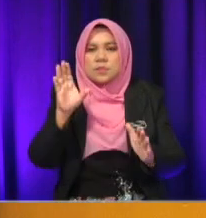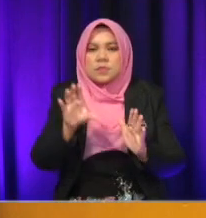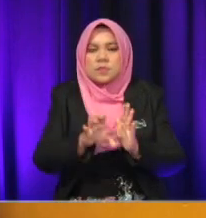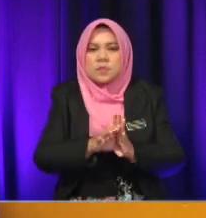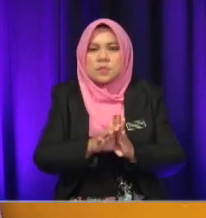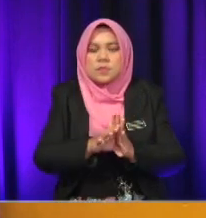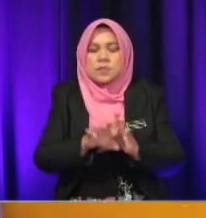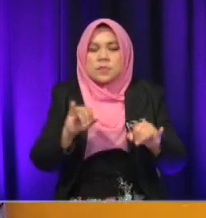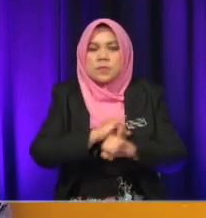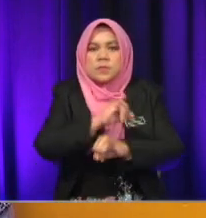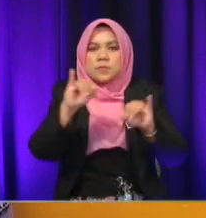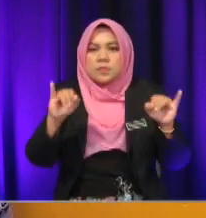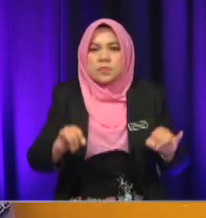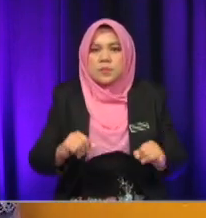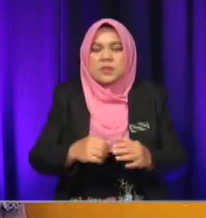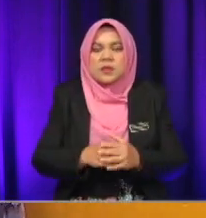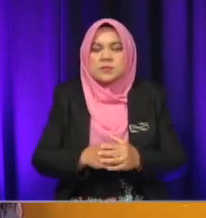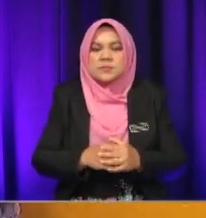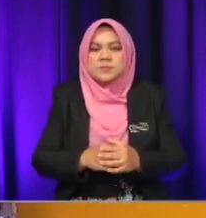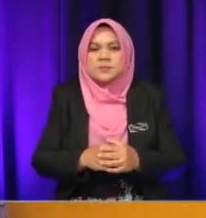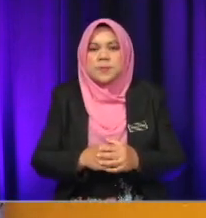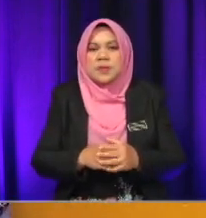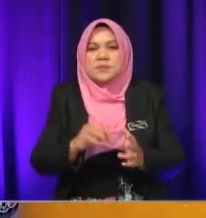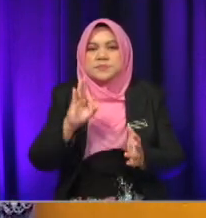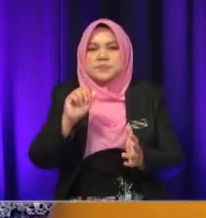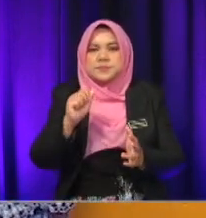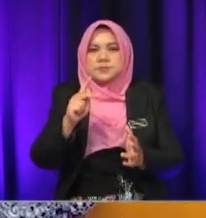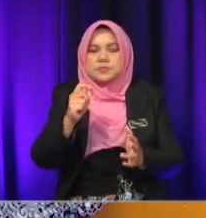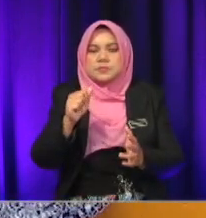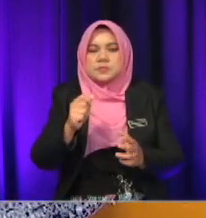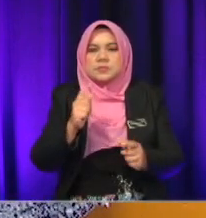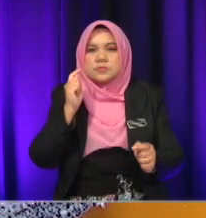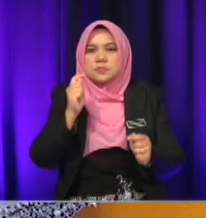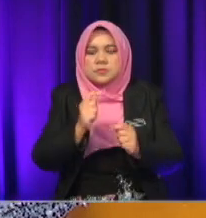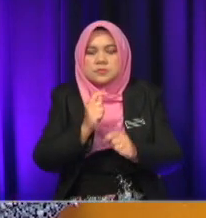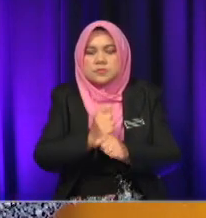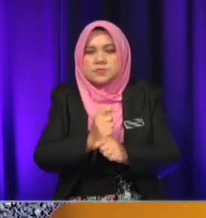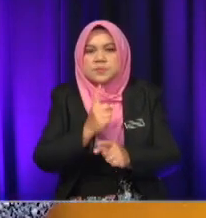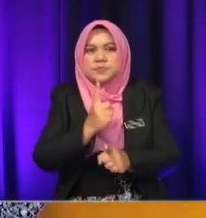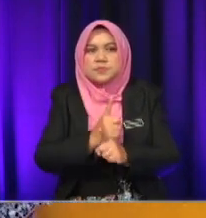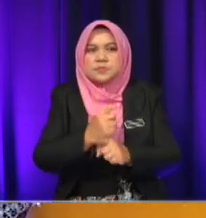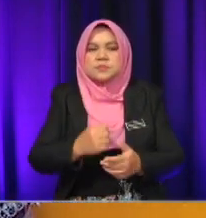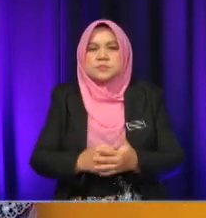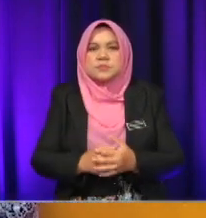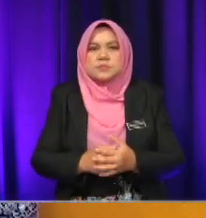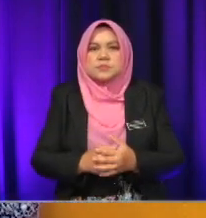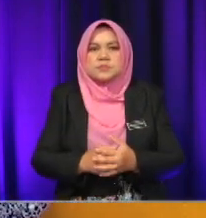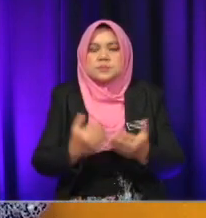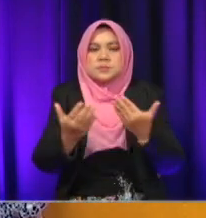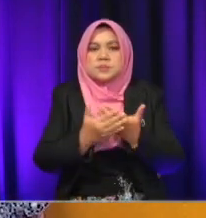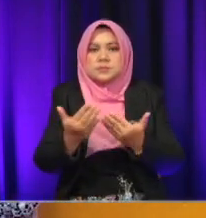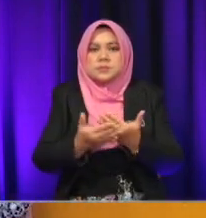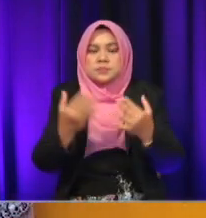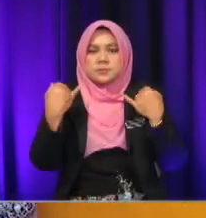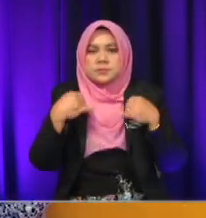pula yang jelas, fakta yang tepat. Bila fakta tepat, semua ada, senang ni nak